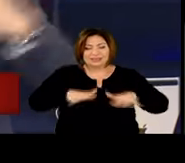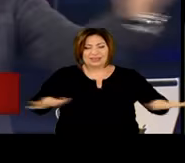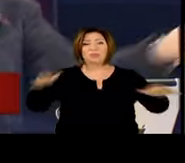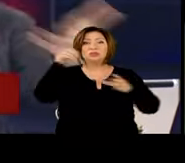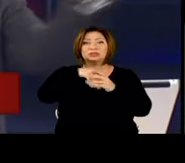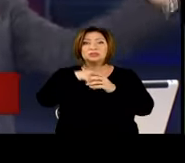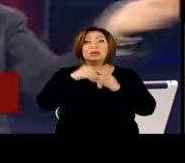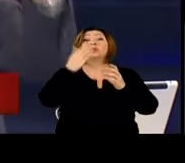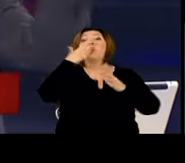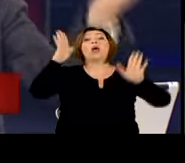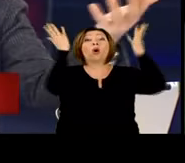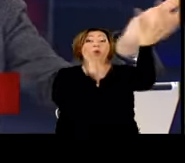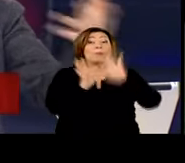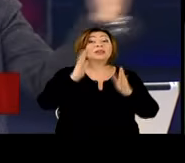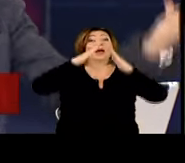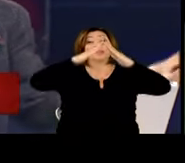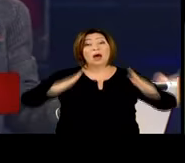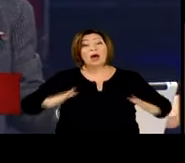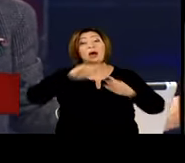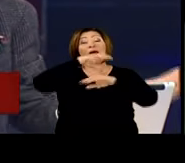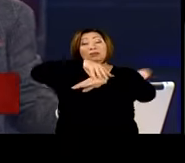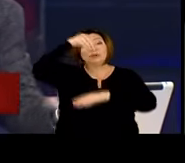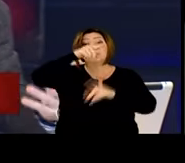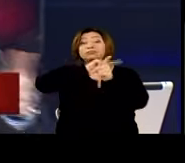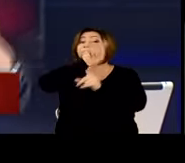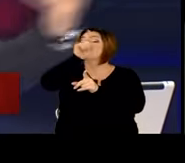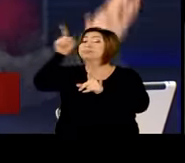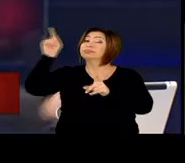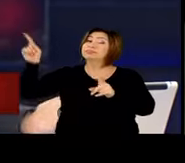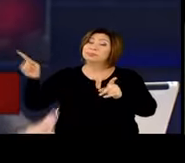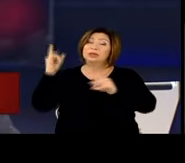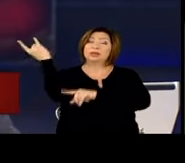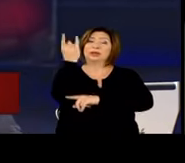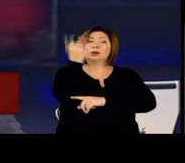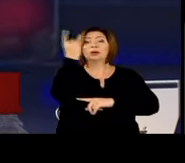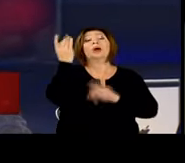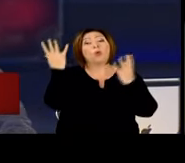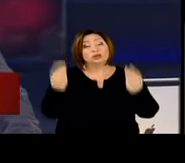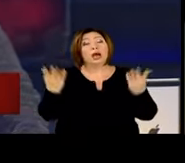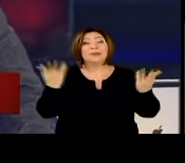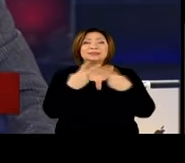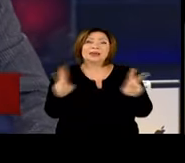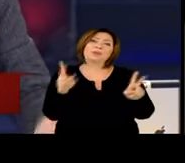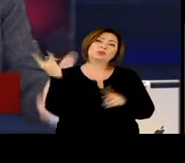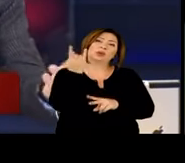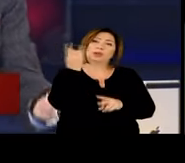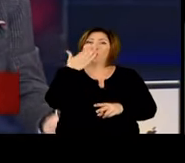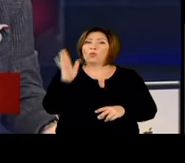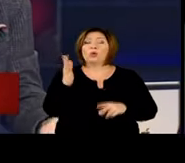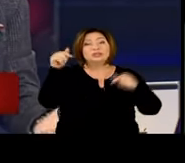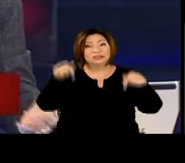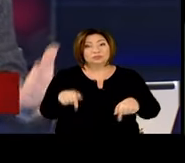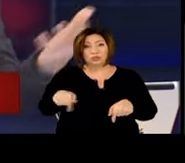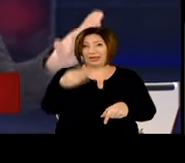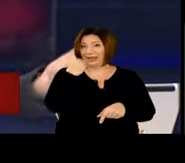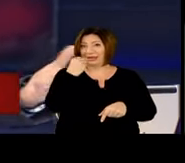kadar tabiatta dolaşıyor. Ormanlarda, Amazon ormanları gibi bir şey aklımıza gelmesin. Evet. Ya da Türkiye'mizin ormanları, ama serbest dolaşan yok. Şimdi bugün